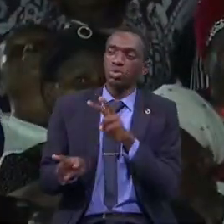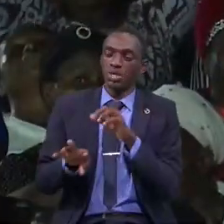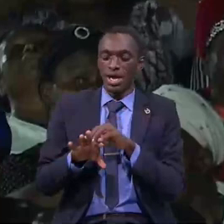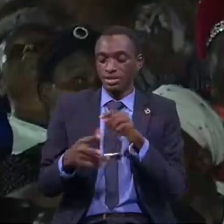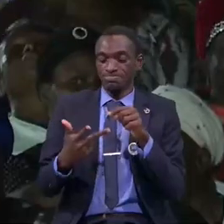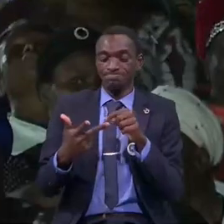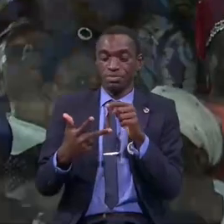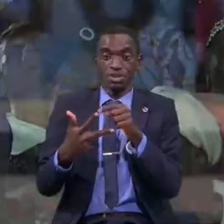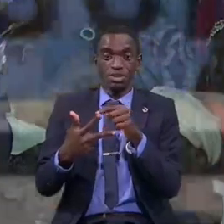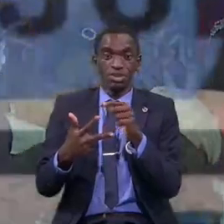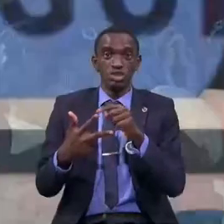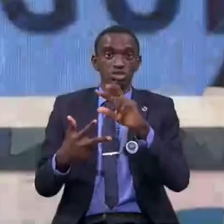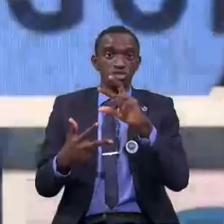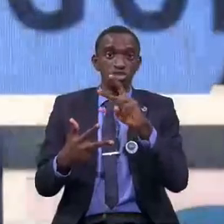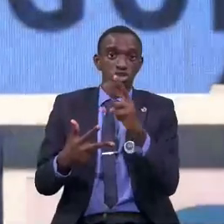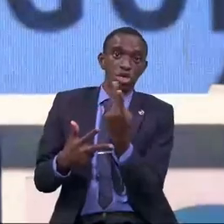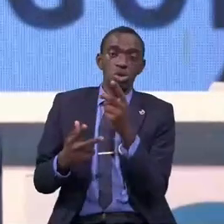Voyons maintenant le deuxième point.